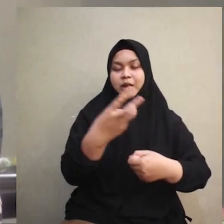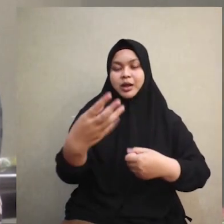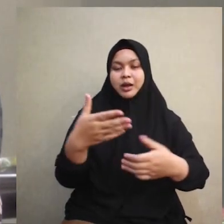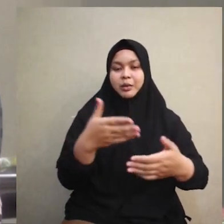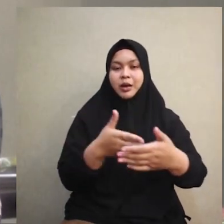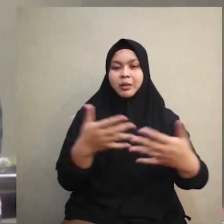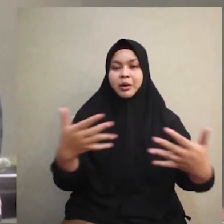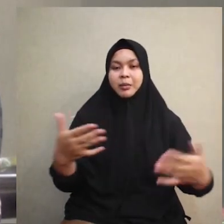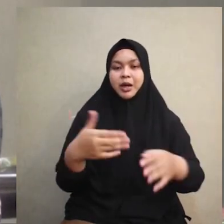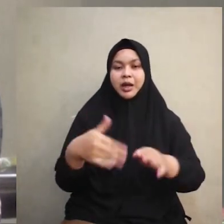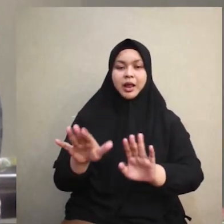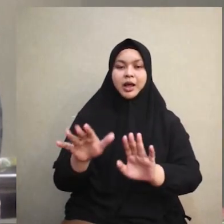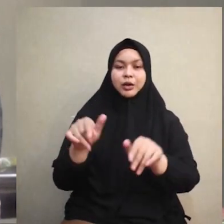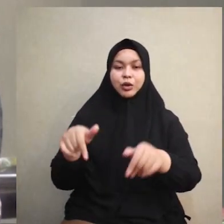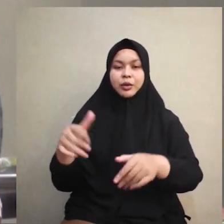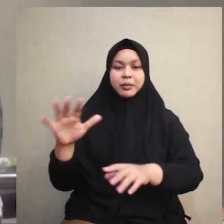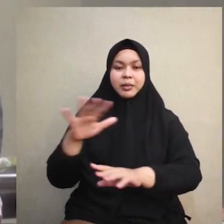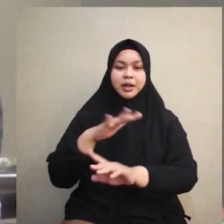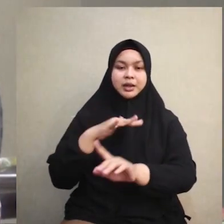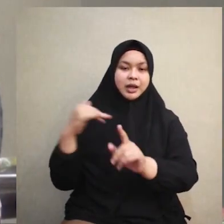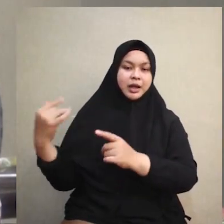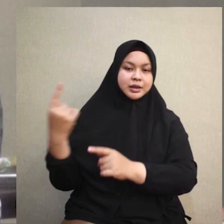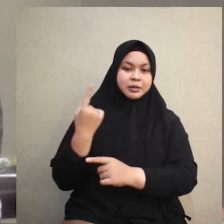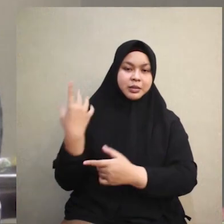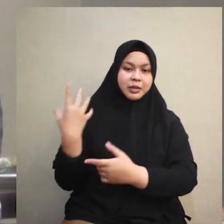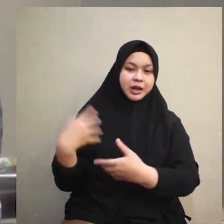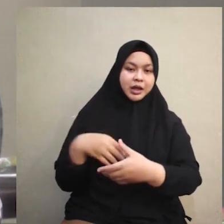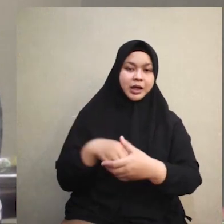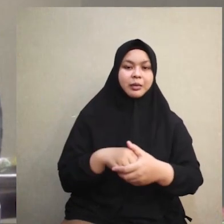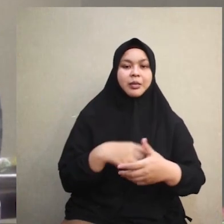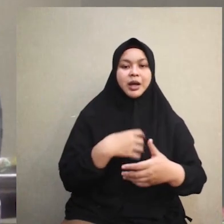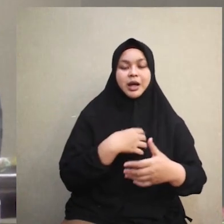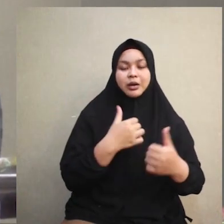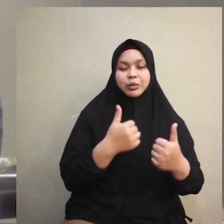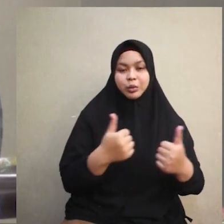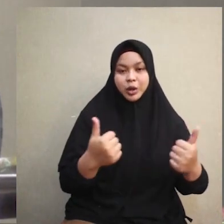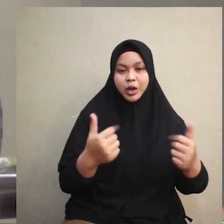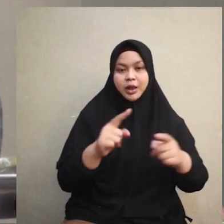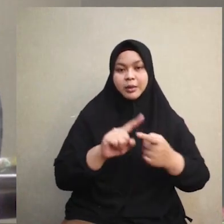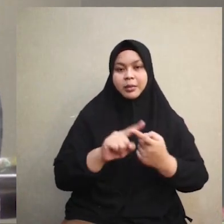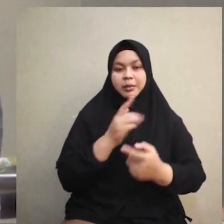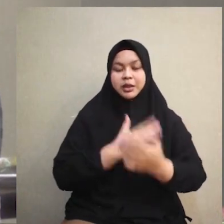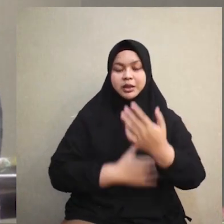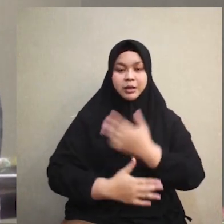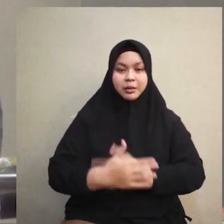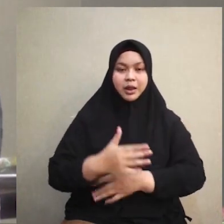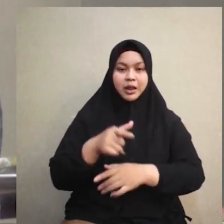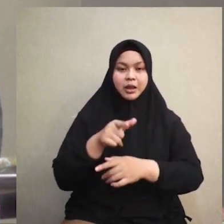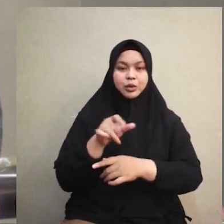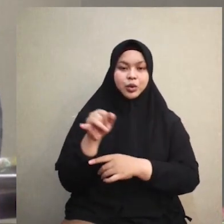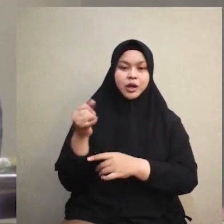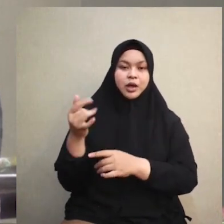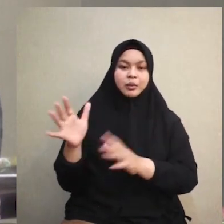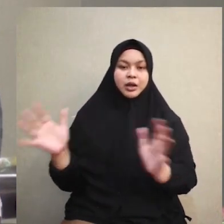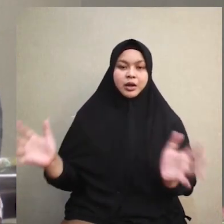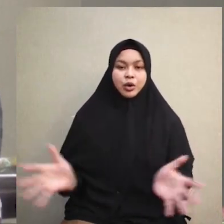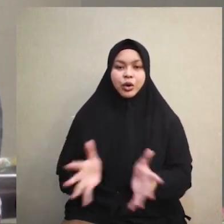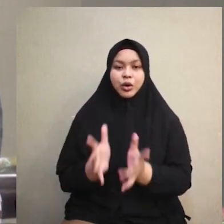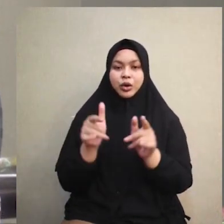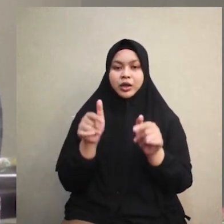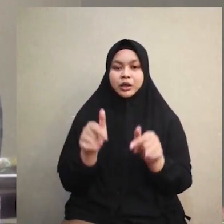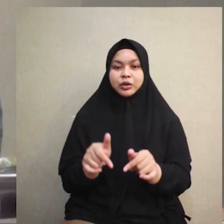masyarakat sipil di situ terlibat secara bermakna gitu teman-teman disabilitas juga mendorong itu